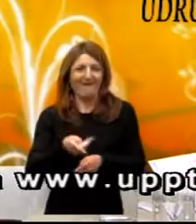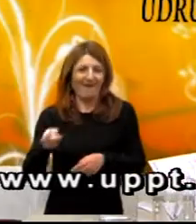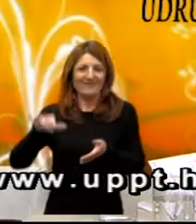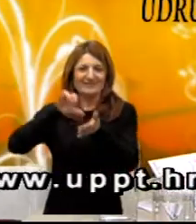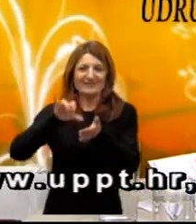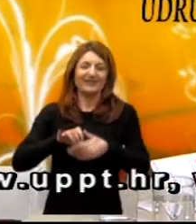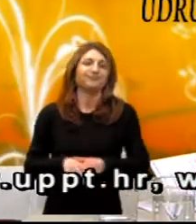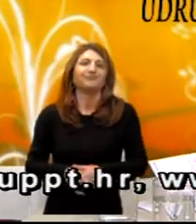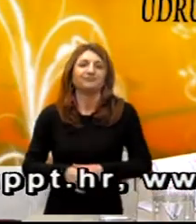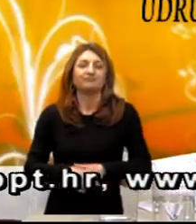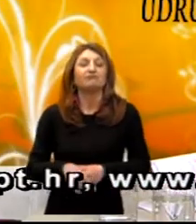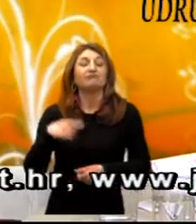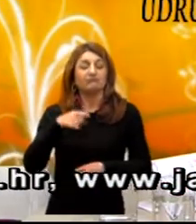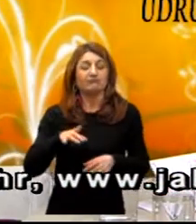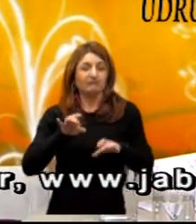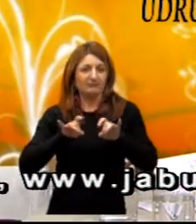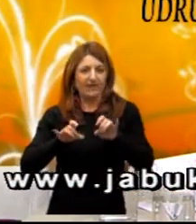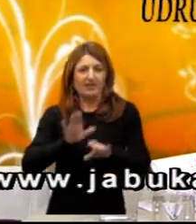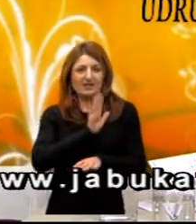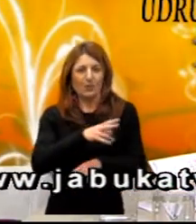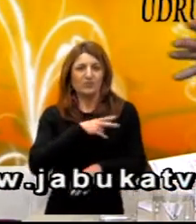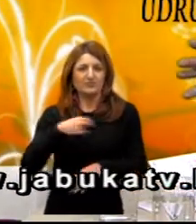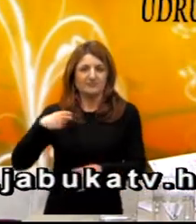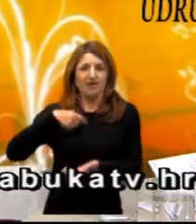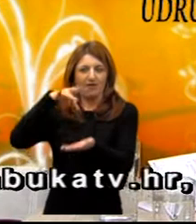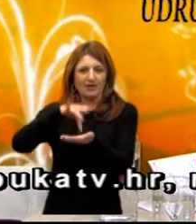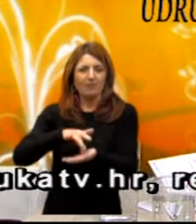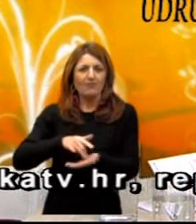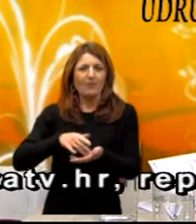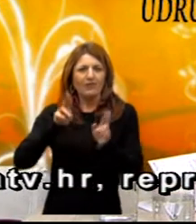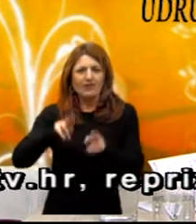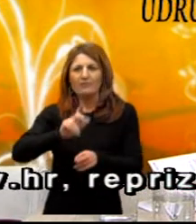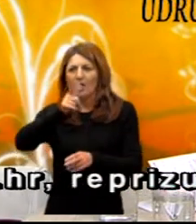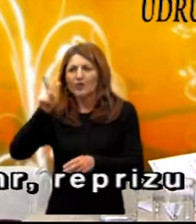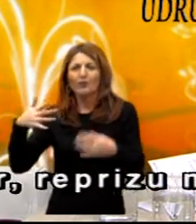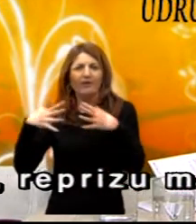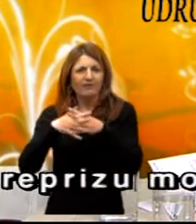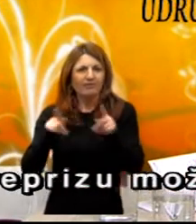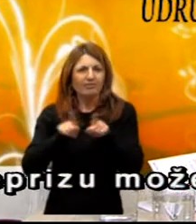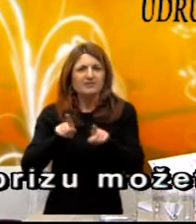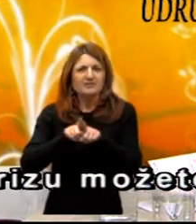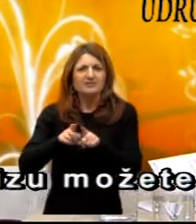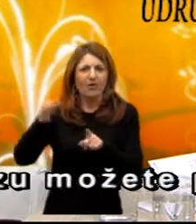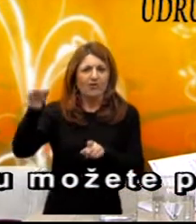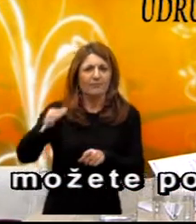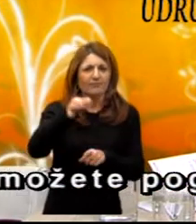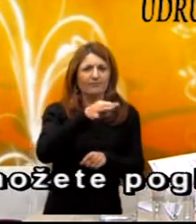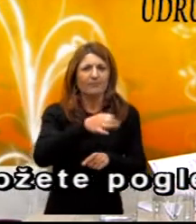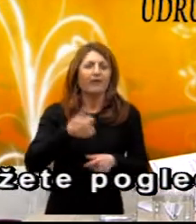vi ste locirani u Zagrebu. Da li imate neke podružnice svoje po drugim gradovima? Ili je to jedini,